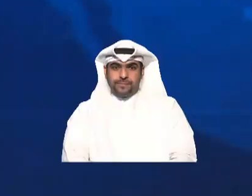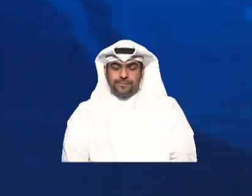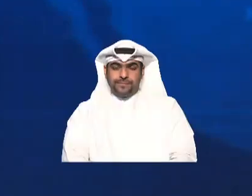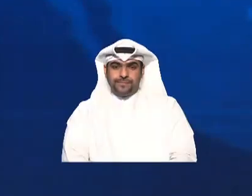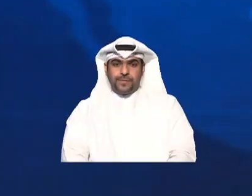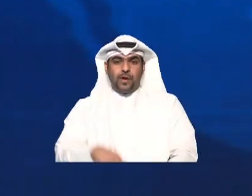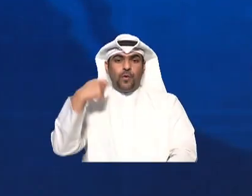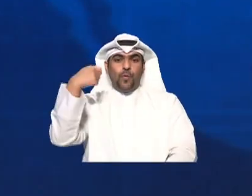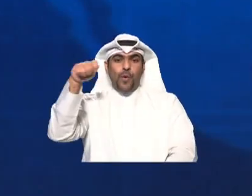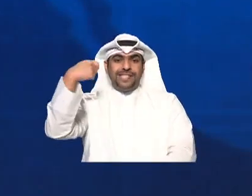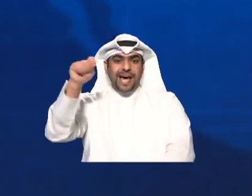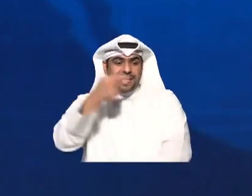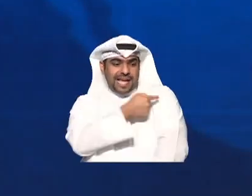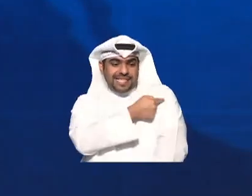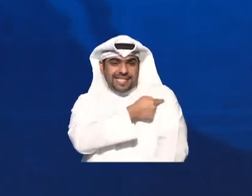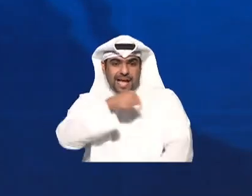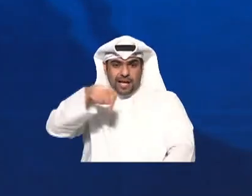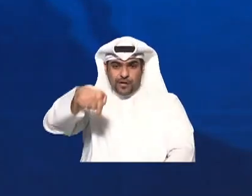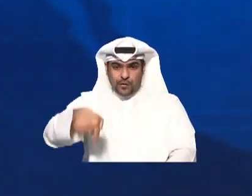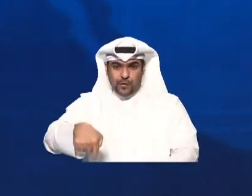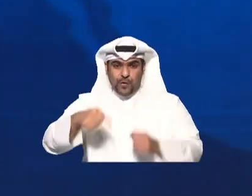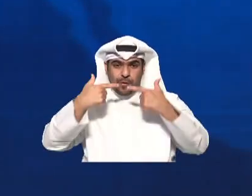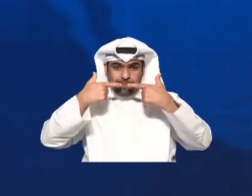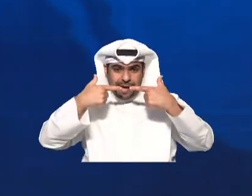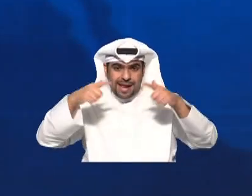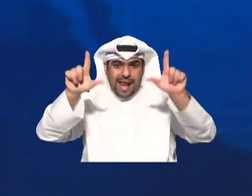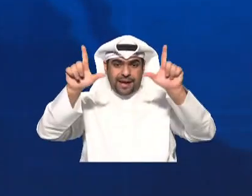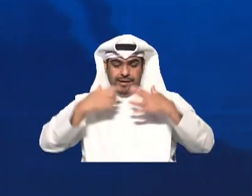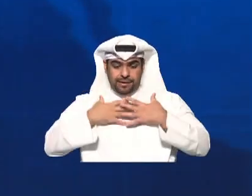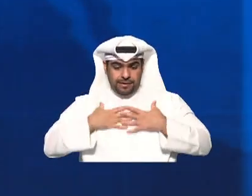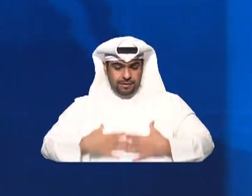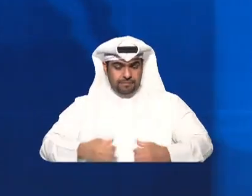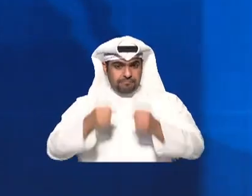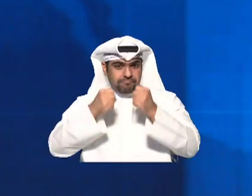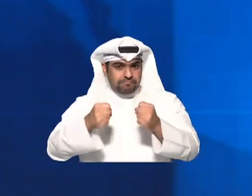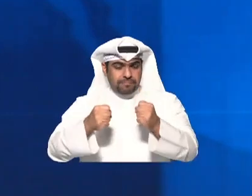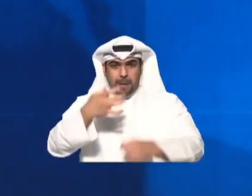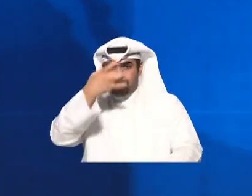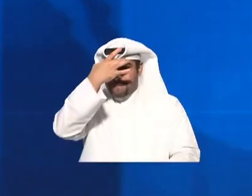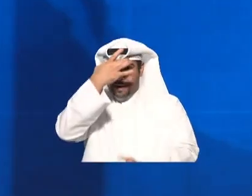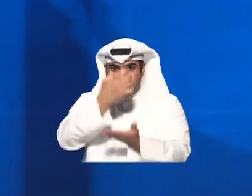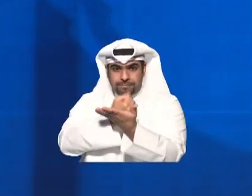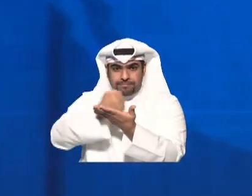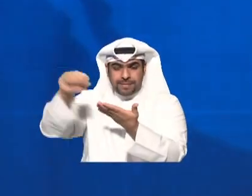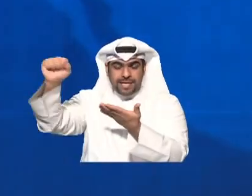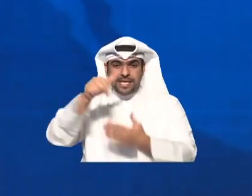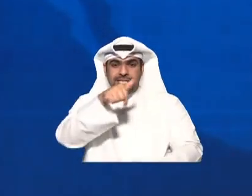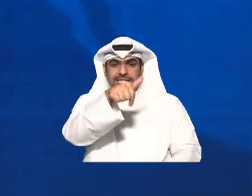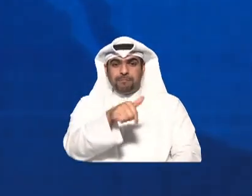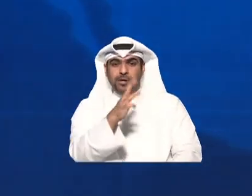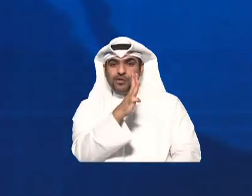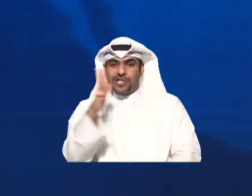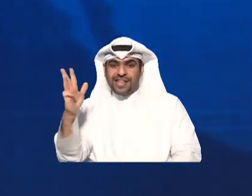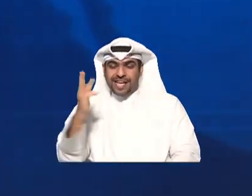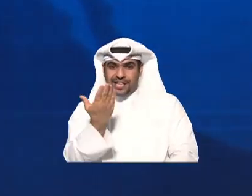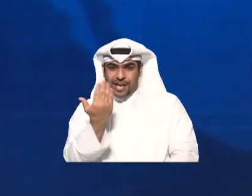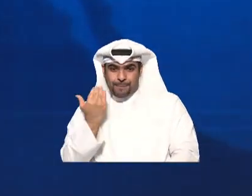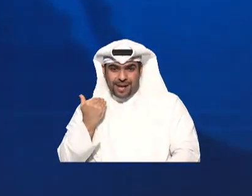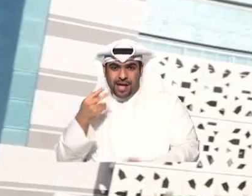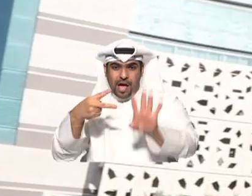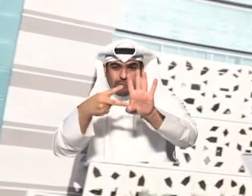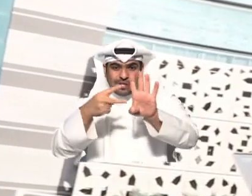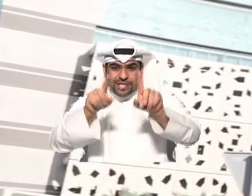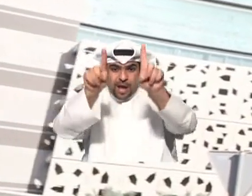أعلنت وزارة الصحة اليوم شفاء 649 إصابة من مرض كوفيد-19 خلال 24 ساعة